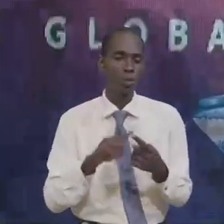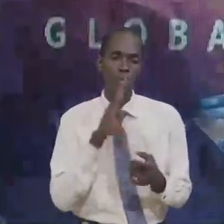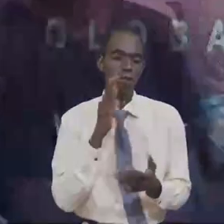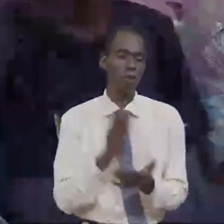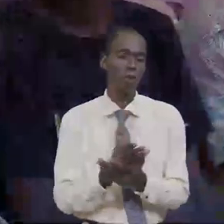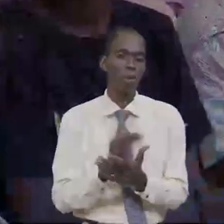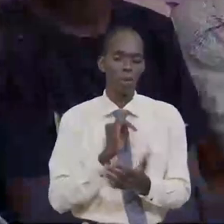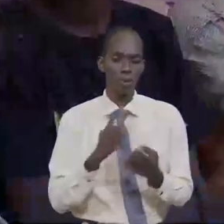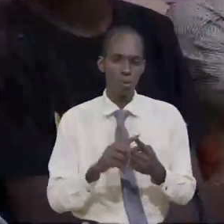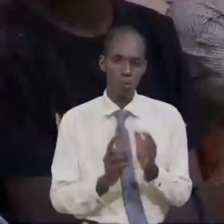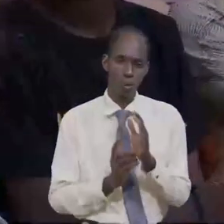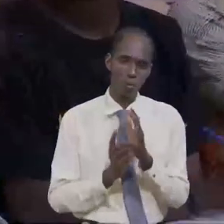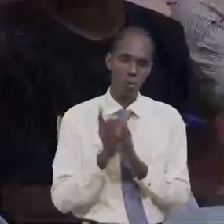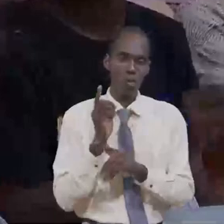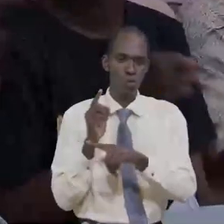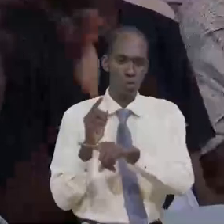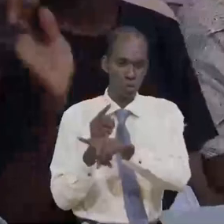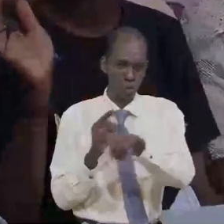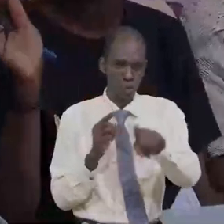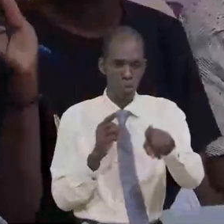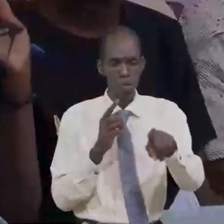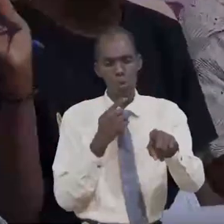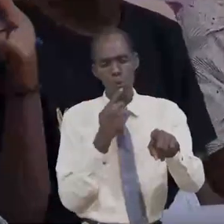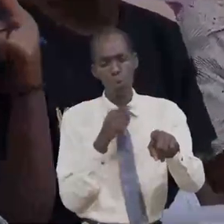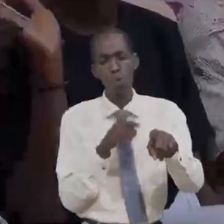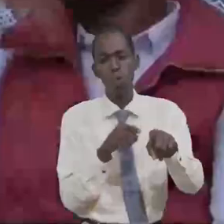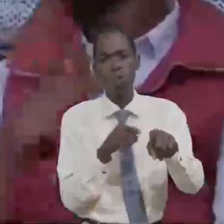là-bas je vais te lever